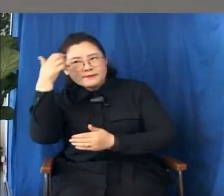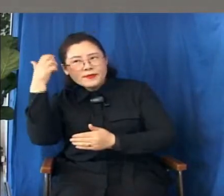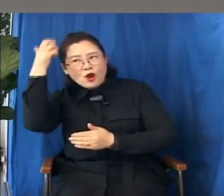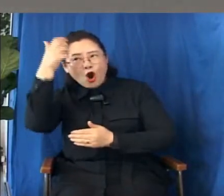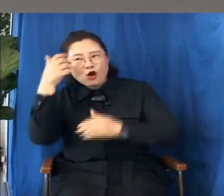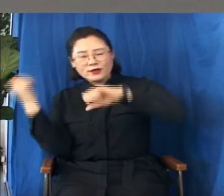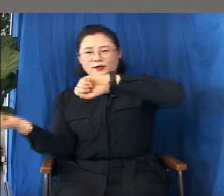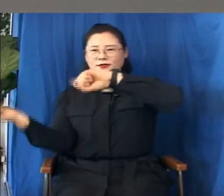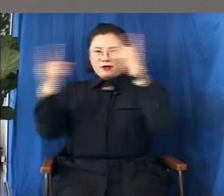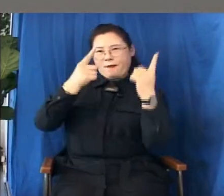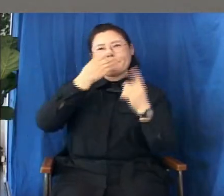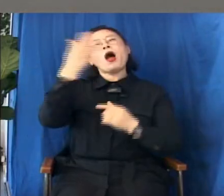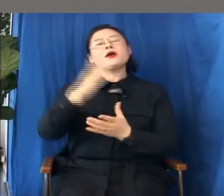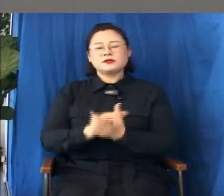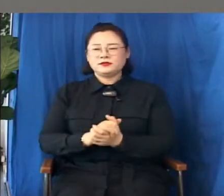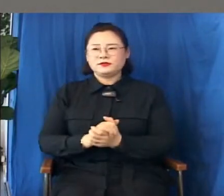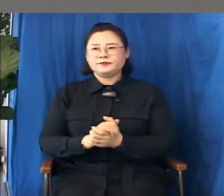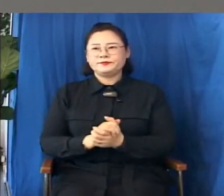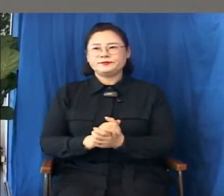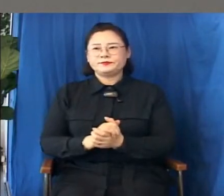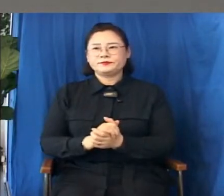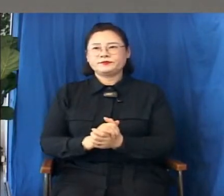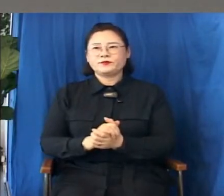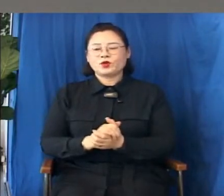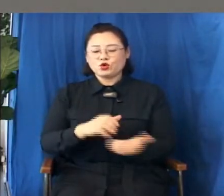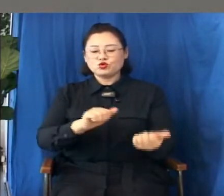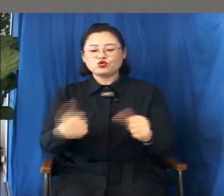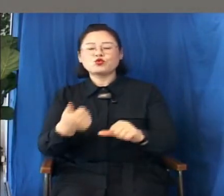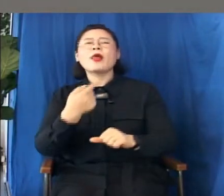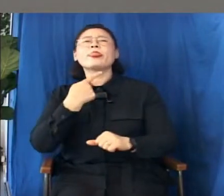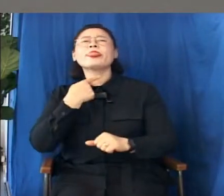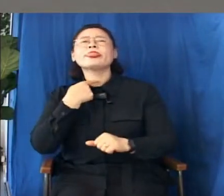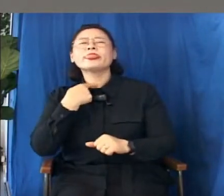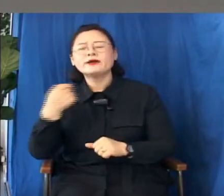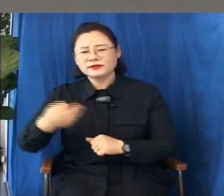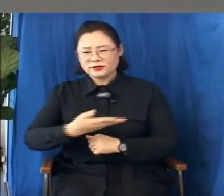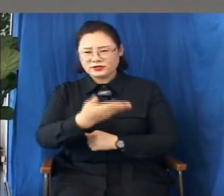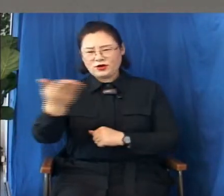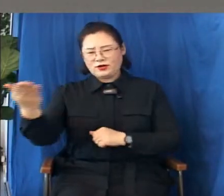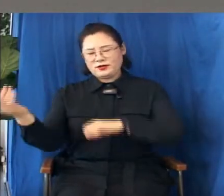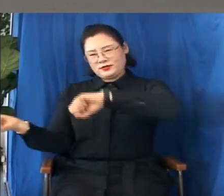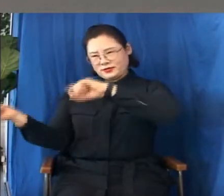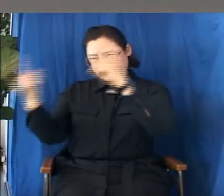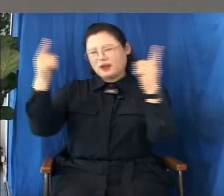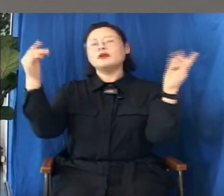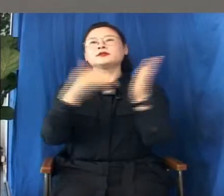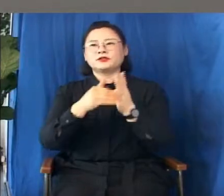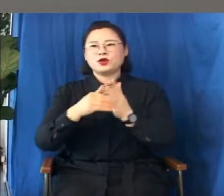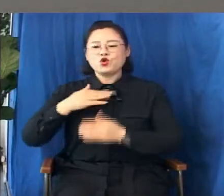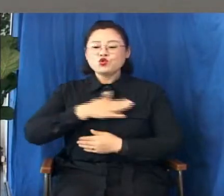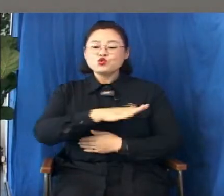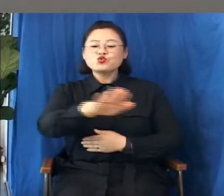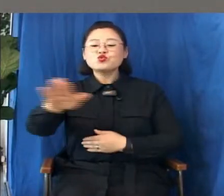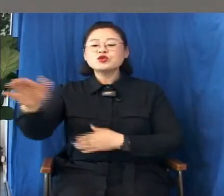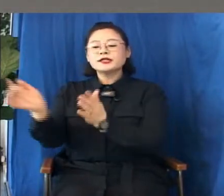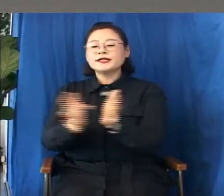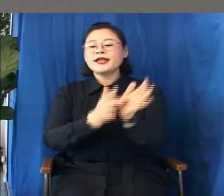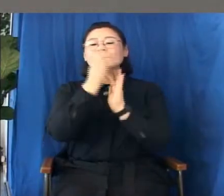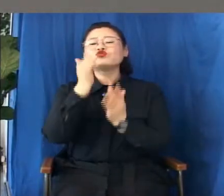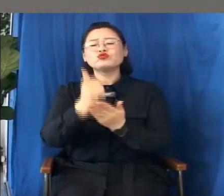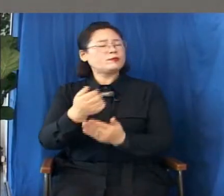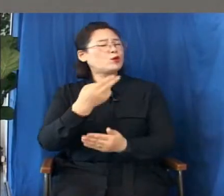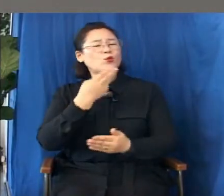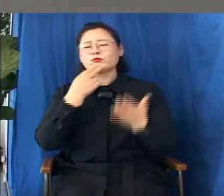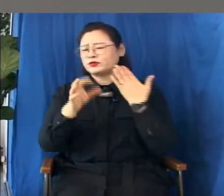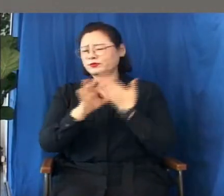죽었던 저희를 살리셨느니라. 우리는 한 예수님이 없으면 죽어가는 게 아니고 이미 죽어 있는 거예요.